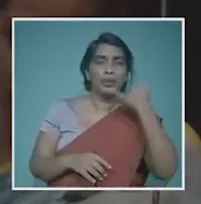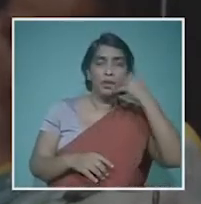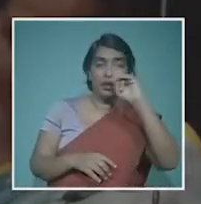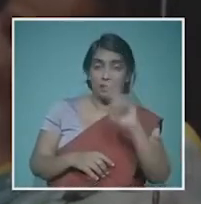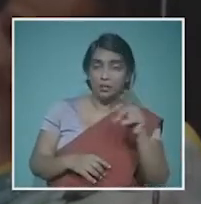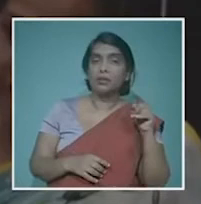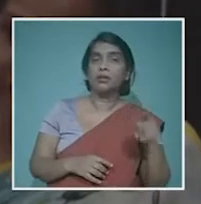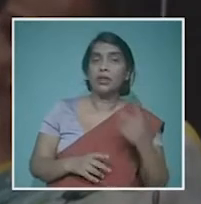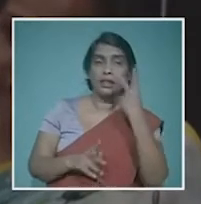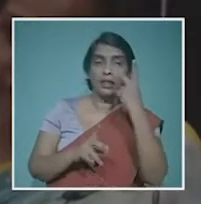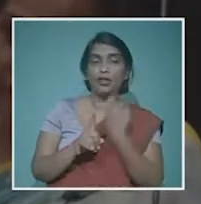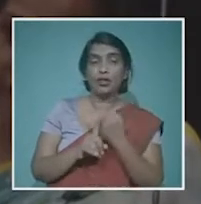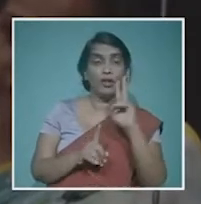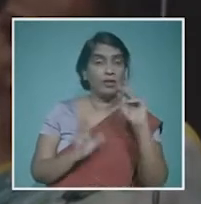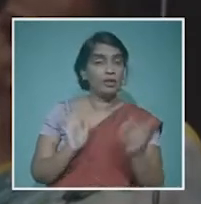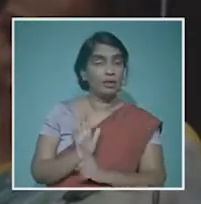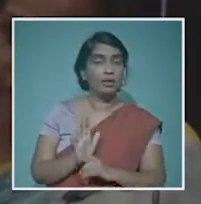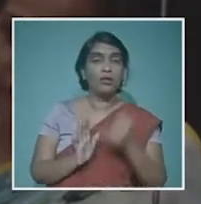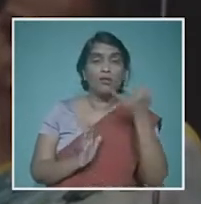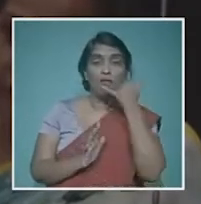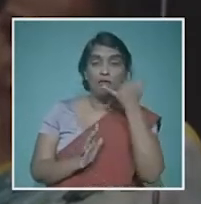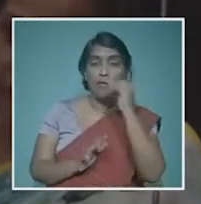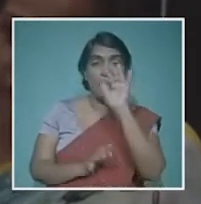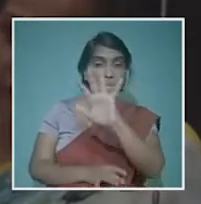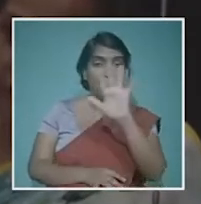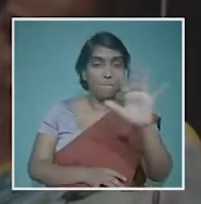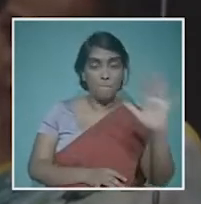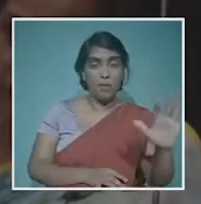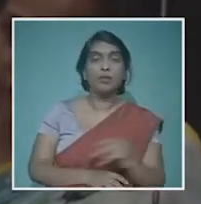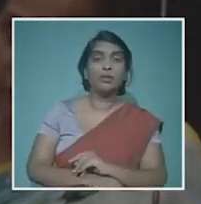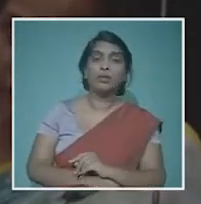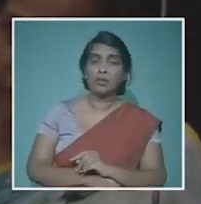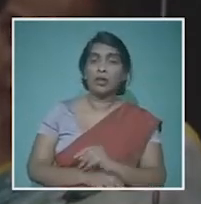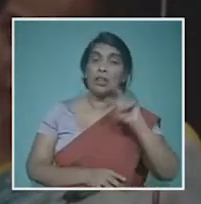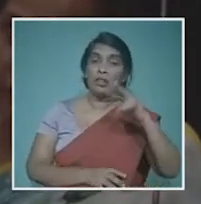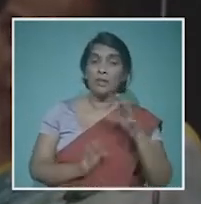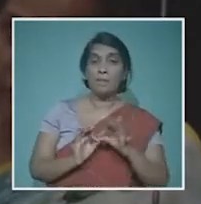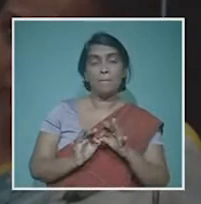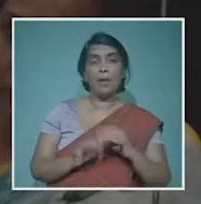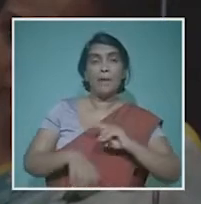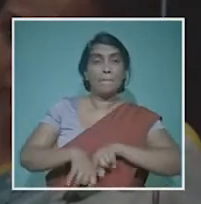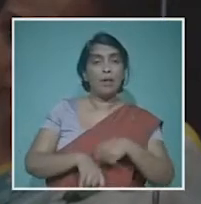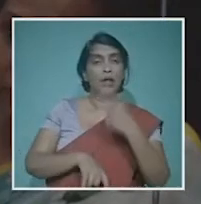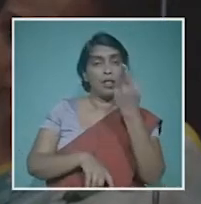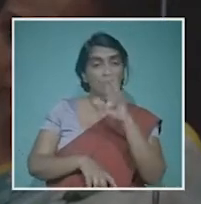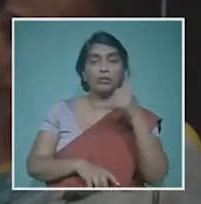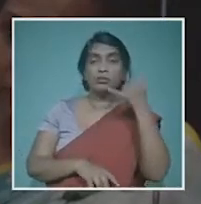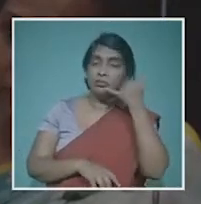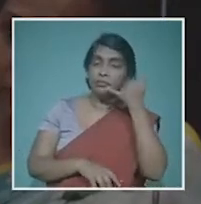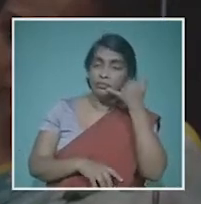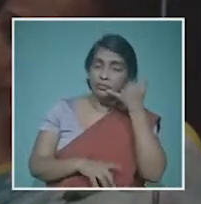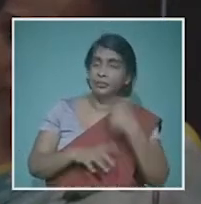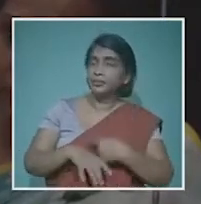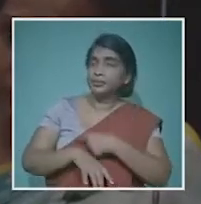ලංකාවේ 2 කෝටි 20 ලක්ෂයට ටෙලිෆෝන් පහ පහ ගත්තත් 100 බිලියන් ටෙලිෆෝන් ගන්න පුළුවන්. පැය 12ම කතා කරත් එක දිගට